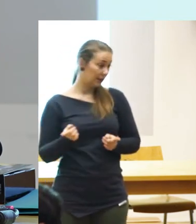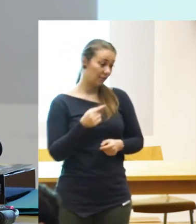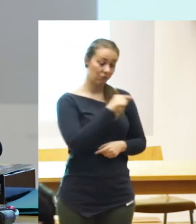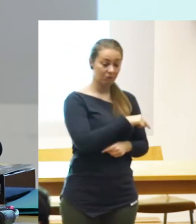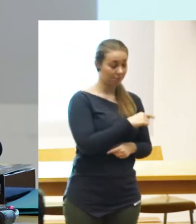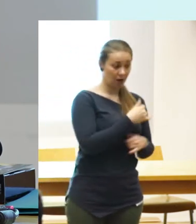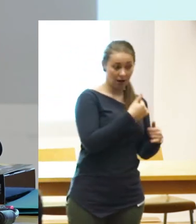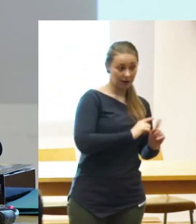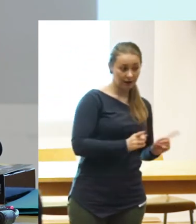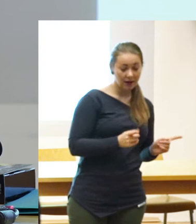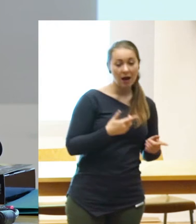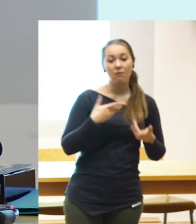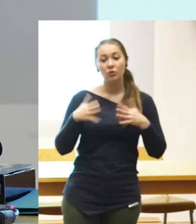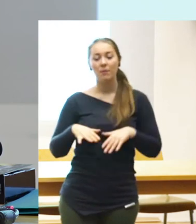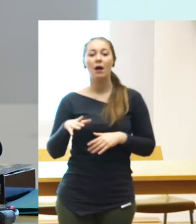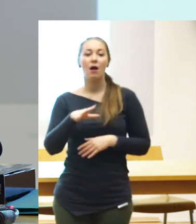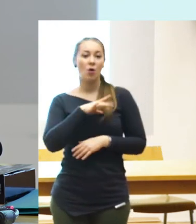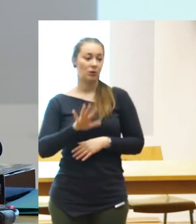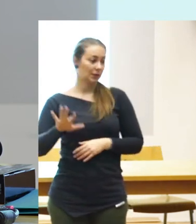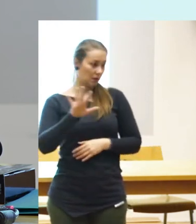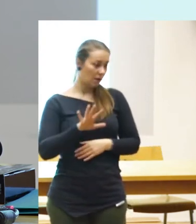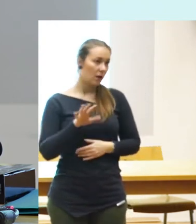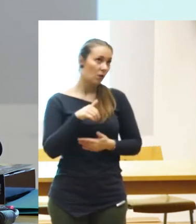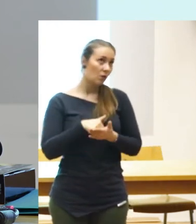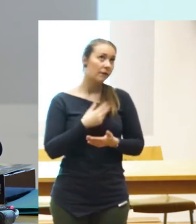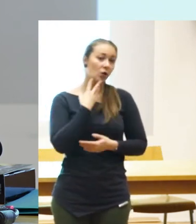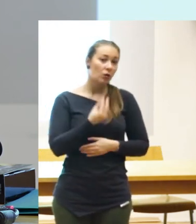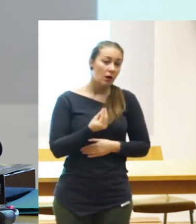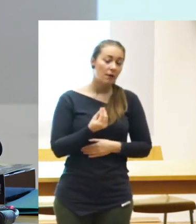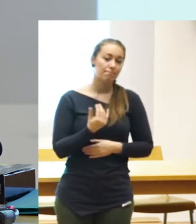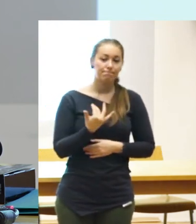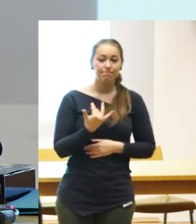máme vlastně poměrně dobře